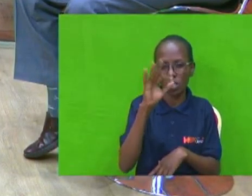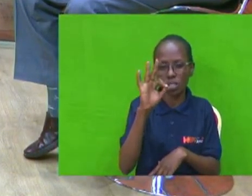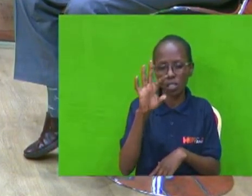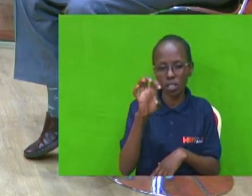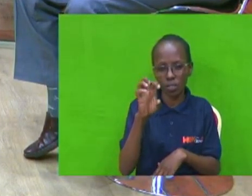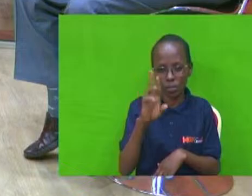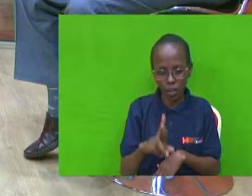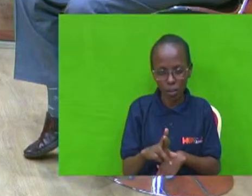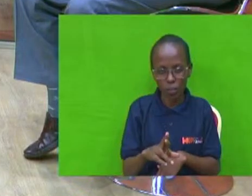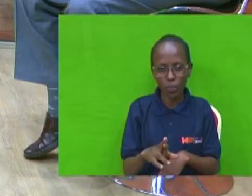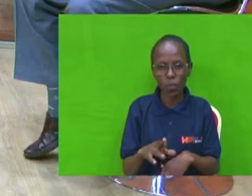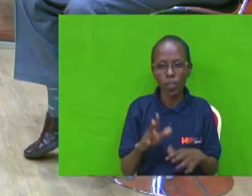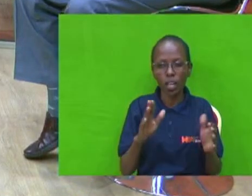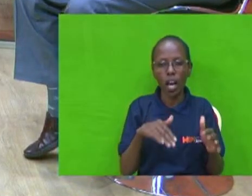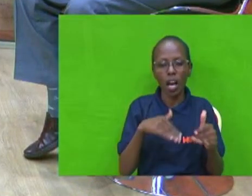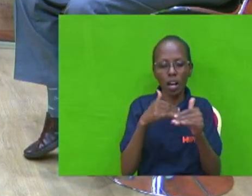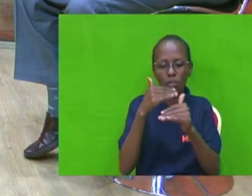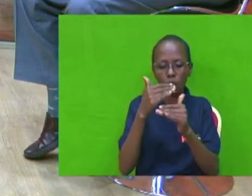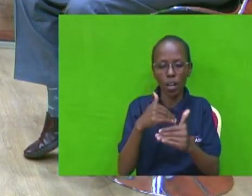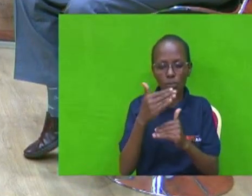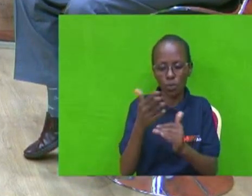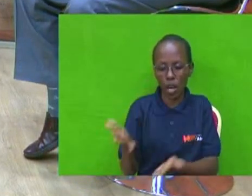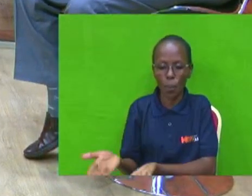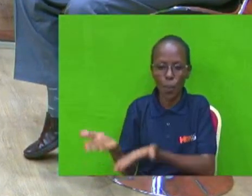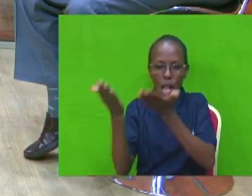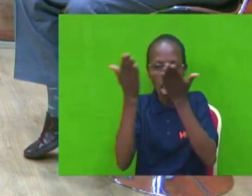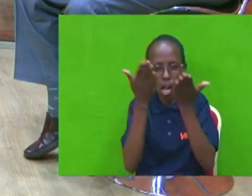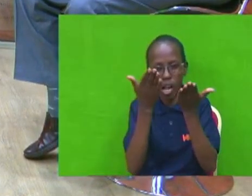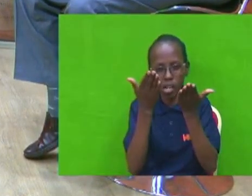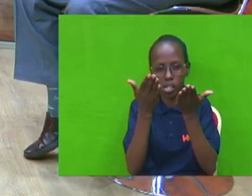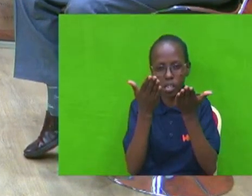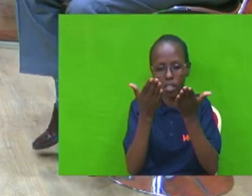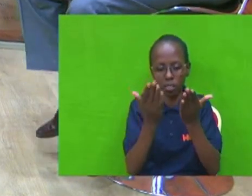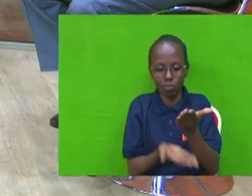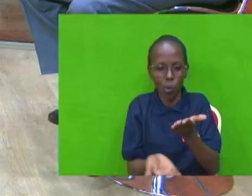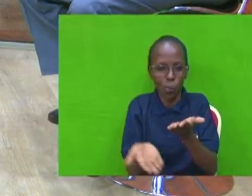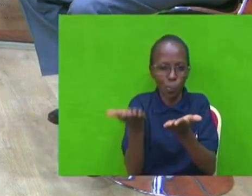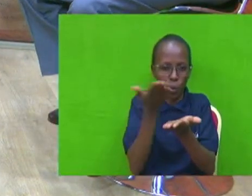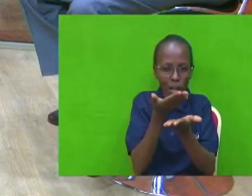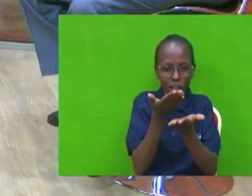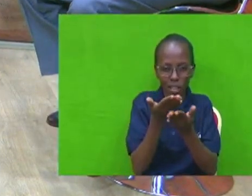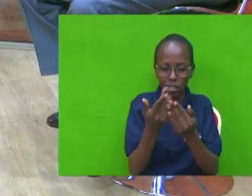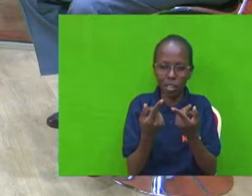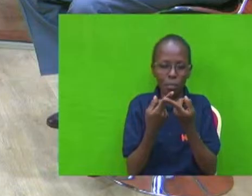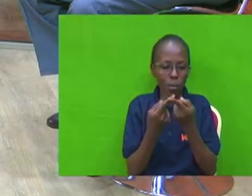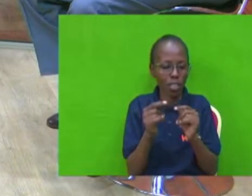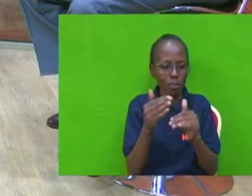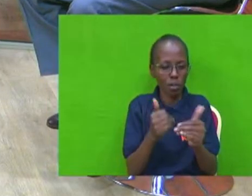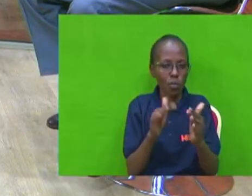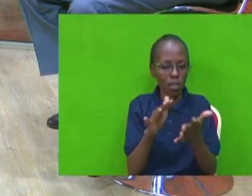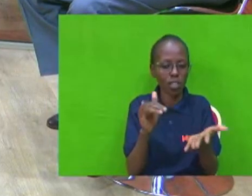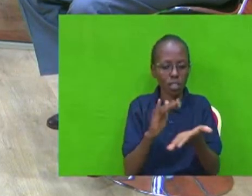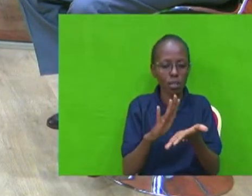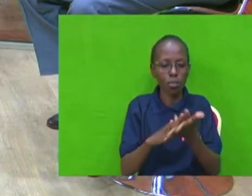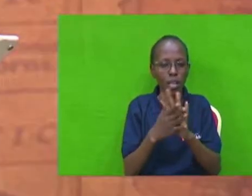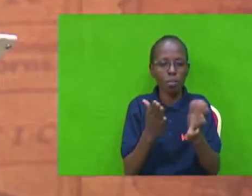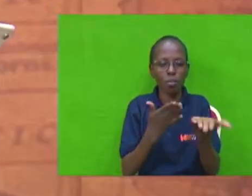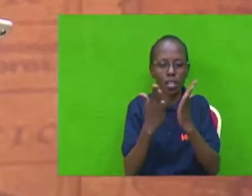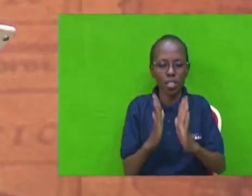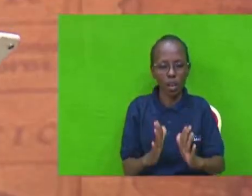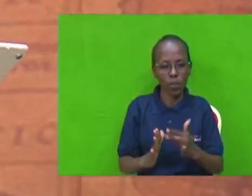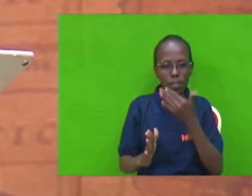ina tofauti. Baada ya kuinuliwa. Baada ya kuinuliwa. Si kabla. Lakini kabla hapo alikuwa mtumwa.